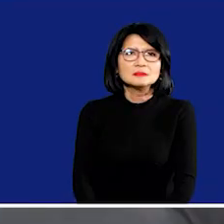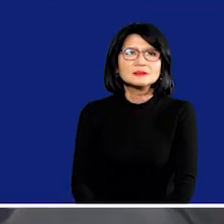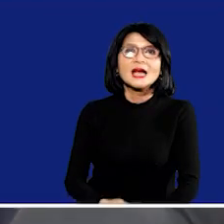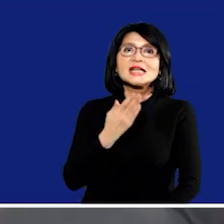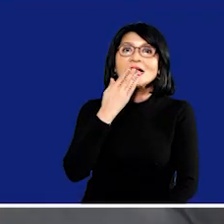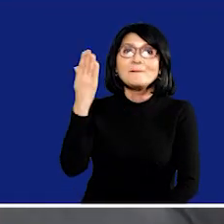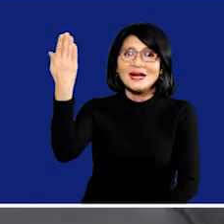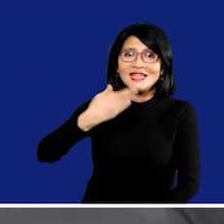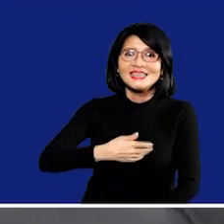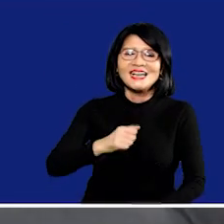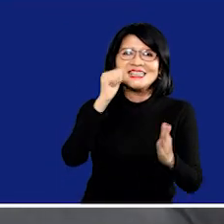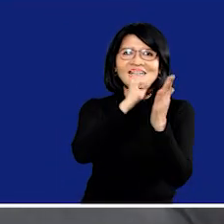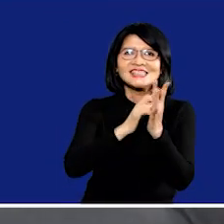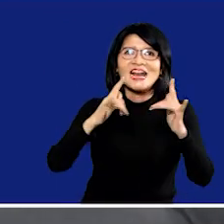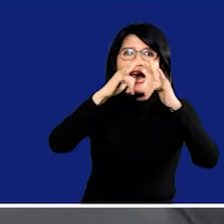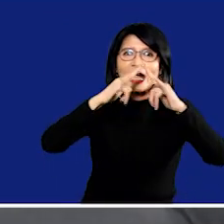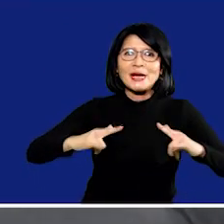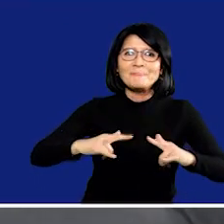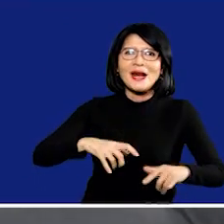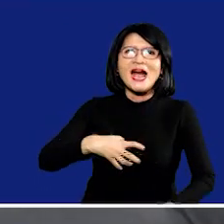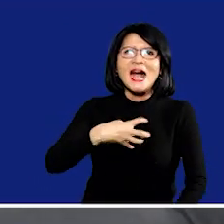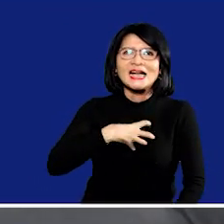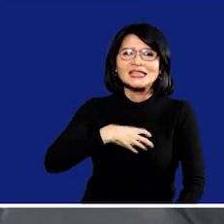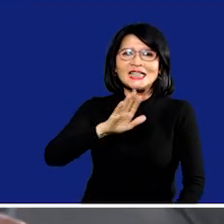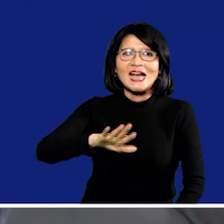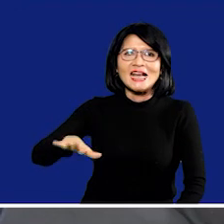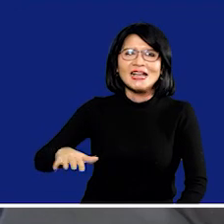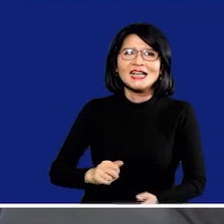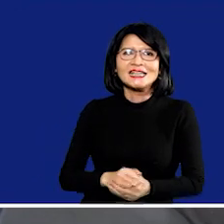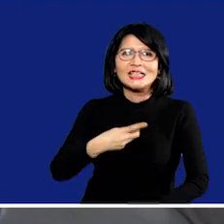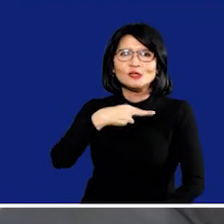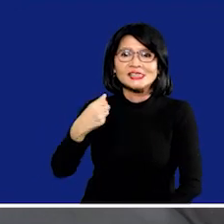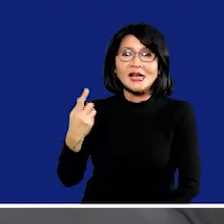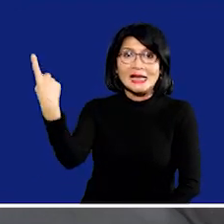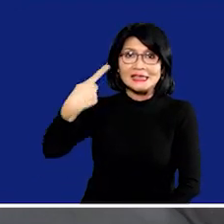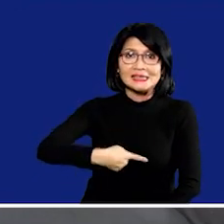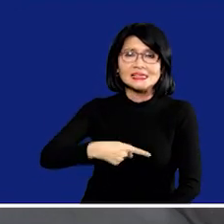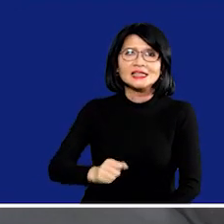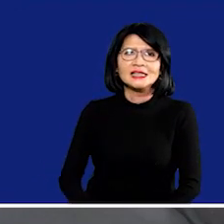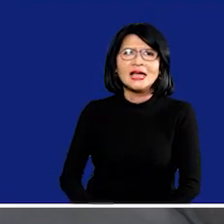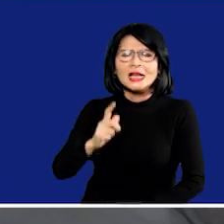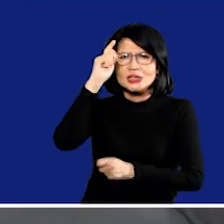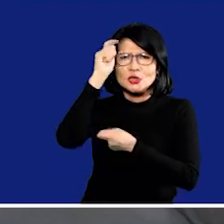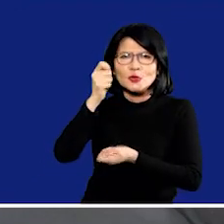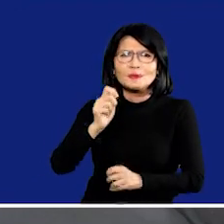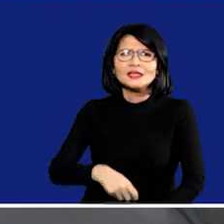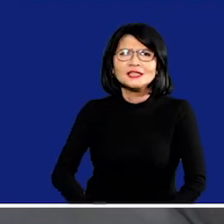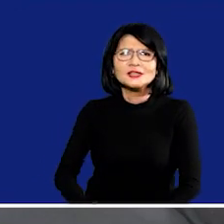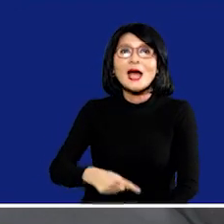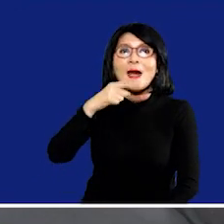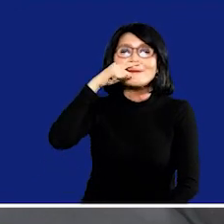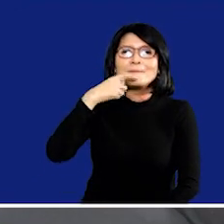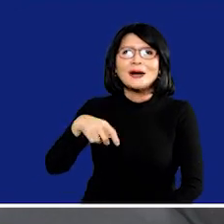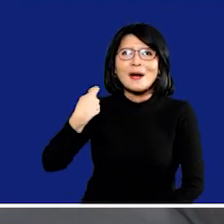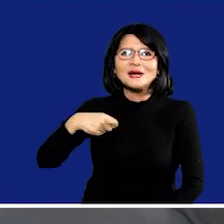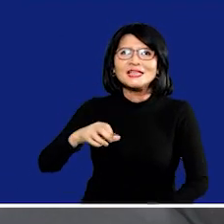Selamat datang kembali di acara Kemah Karakter Virtual Anak Indonesia. Pagi hari ini telah hadir bersama kita yang terhormat Mas Menteri Nadiem